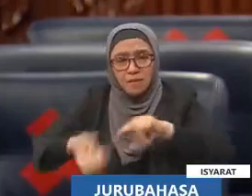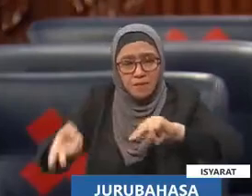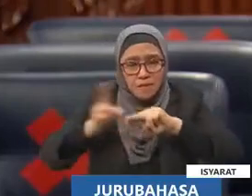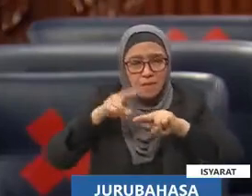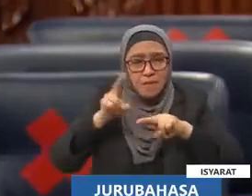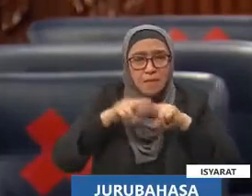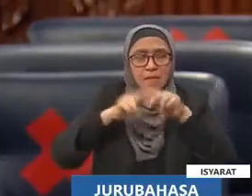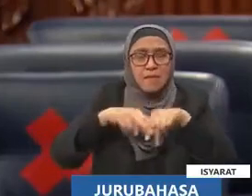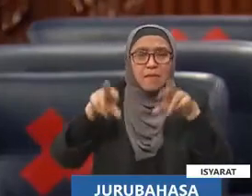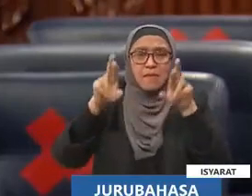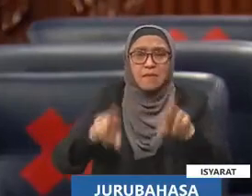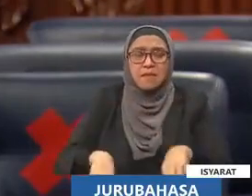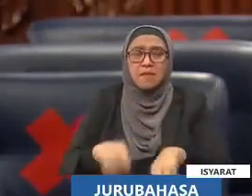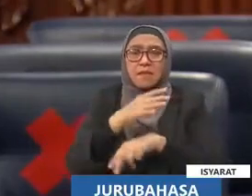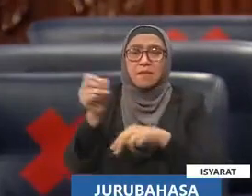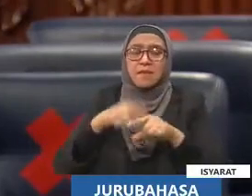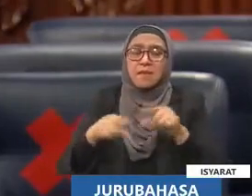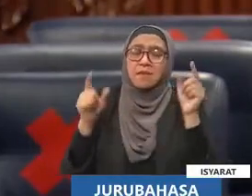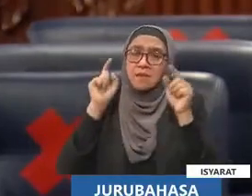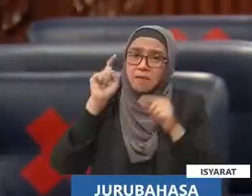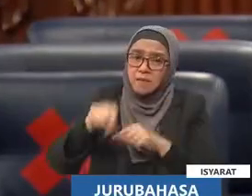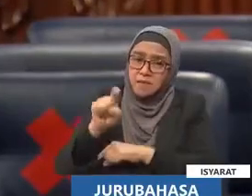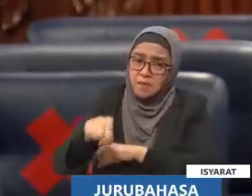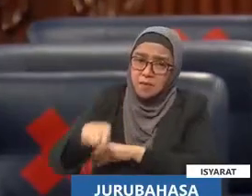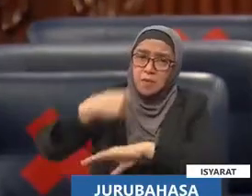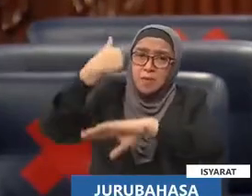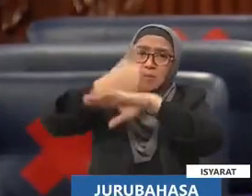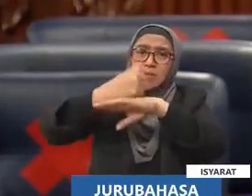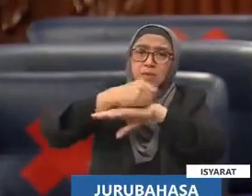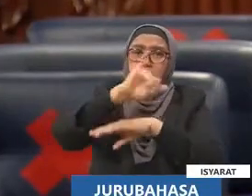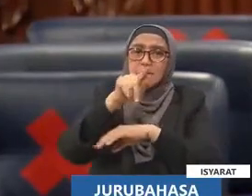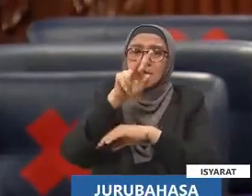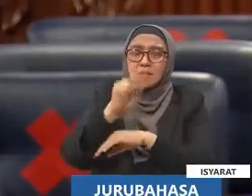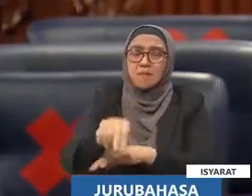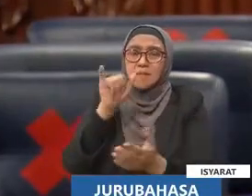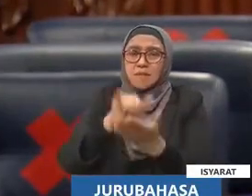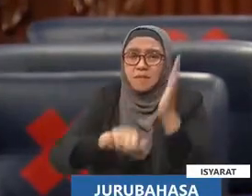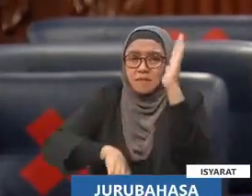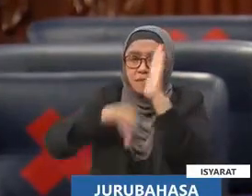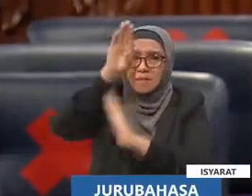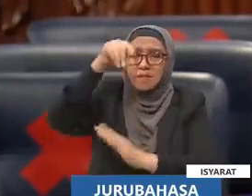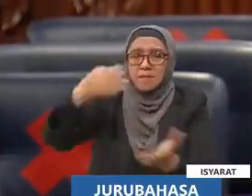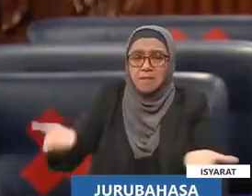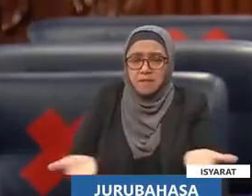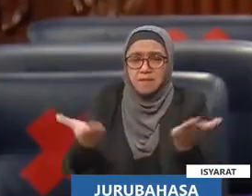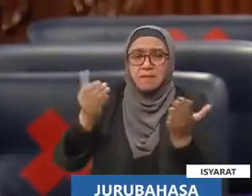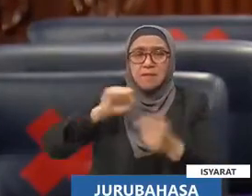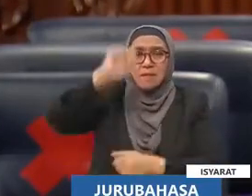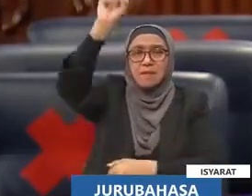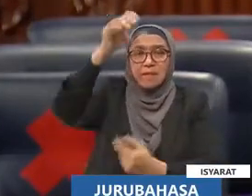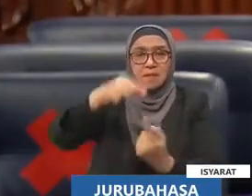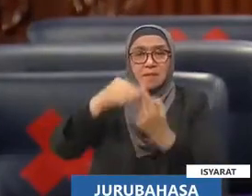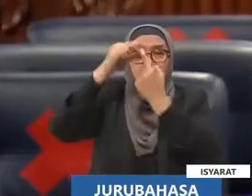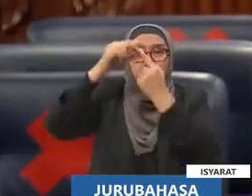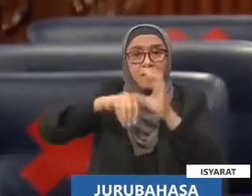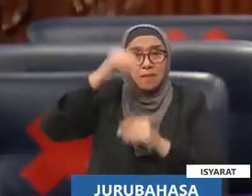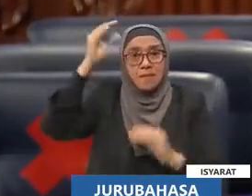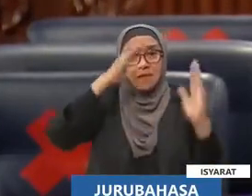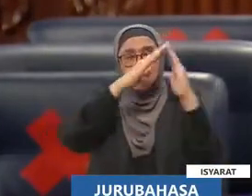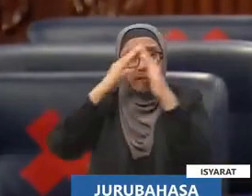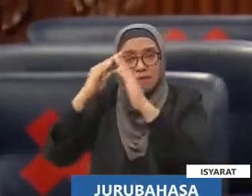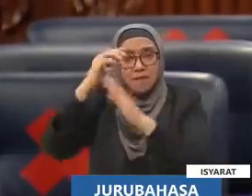lebih banyak jabatan seperti itu perlu diwujudkan di Sabah terutama di kawak dikemukakan kesehatan kerajaan di kawasan-kawasan luar Bandar